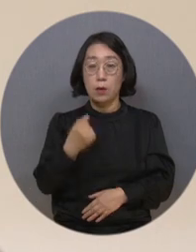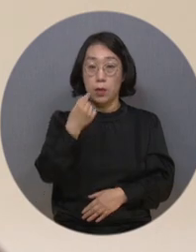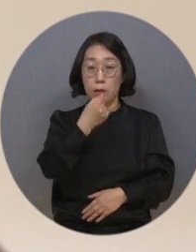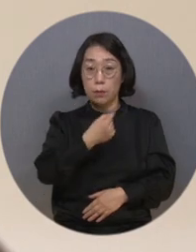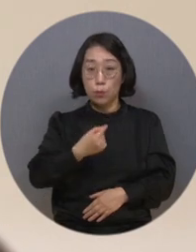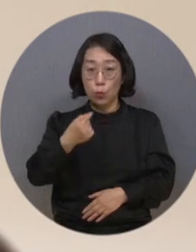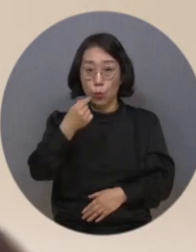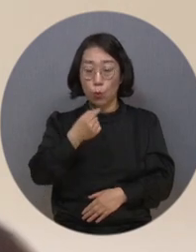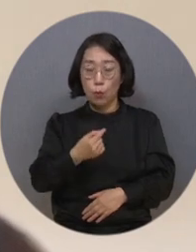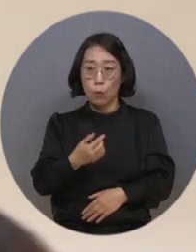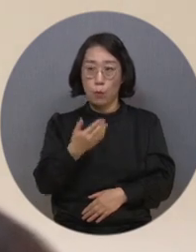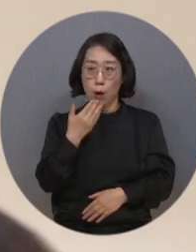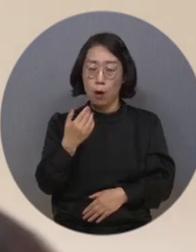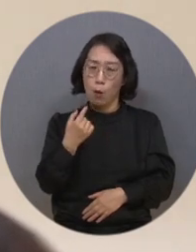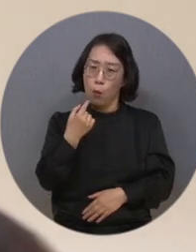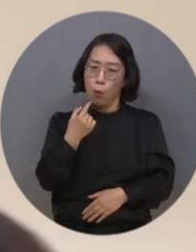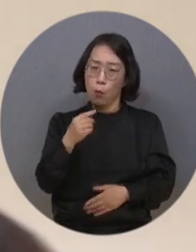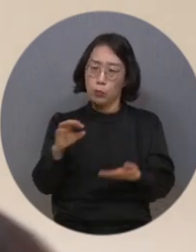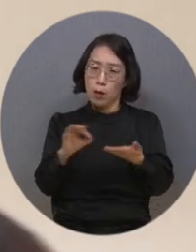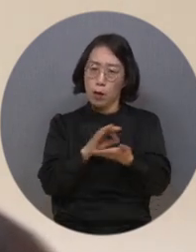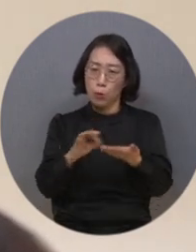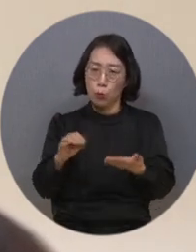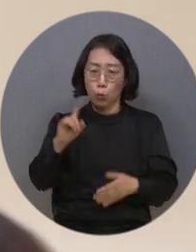입으로 할 게 뭐냐라고 생각을 해보니까,